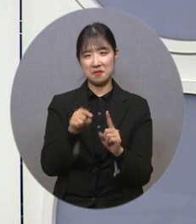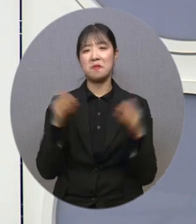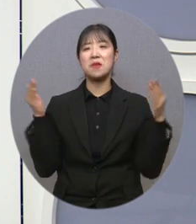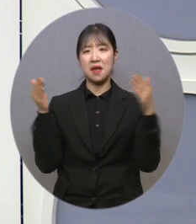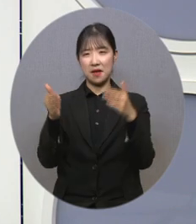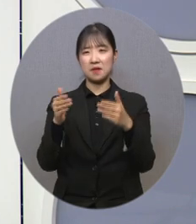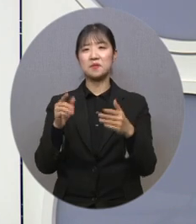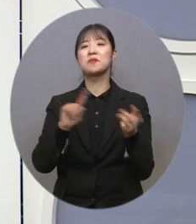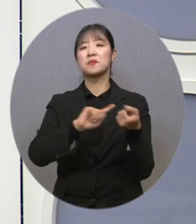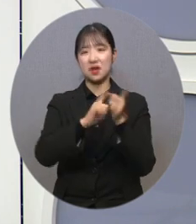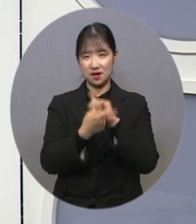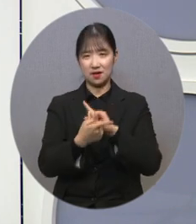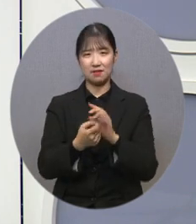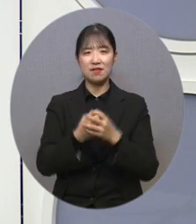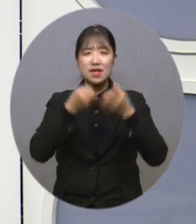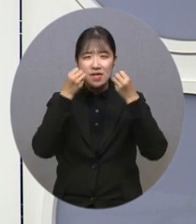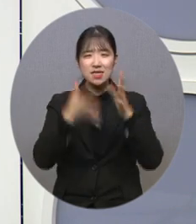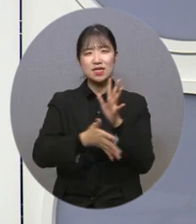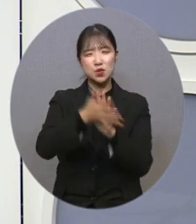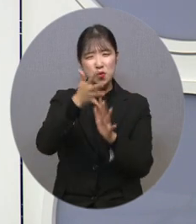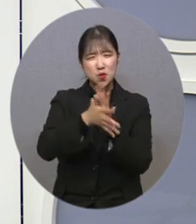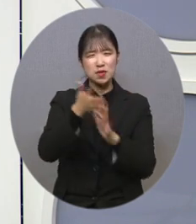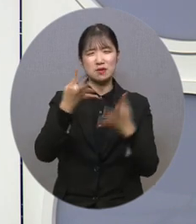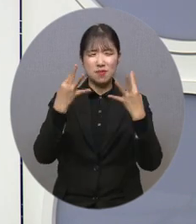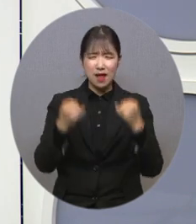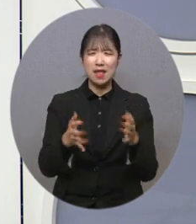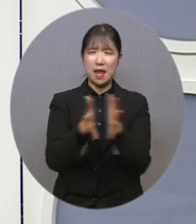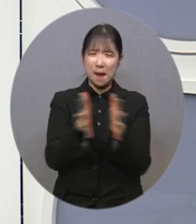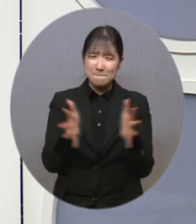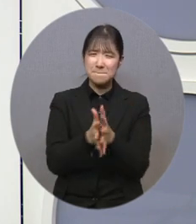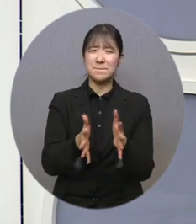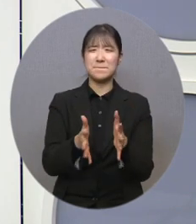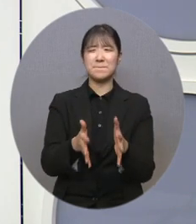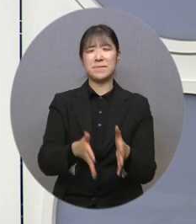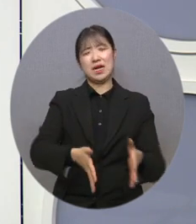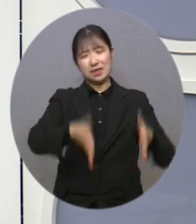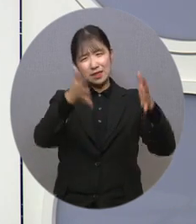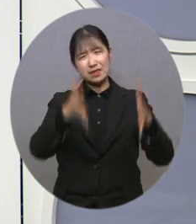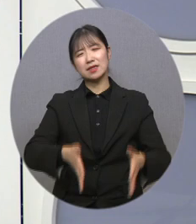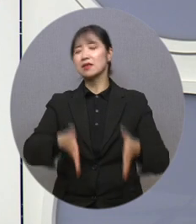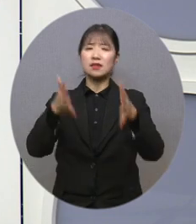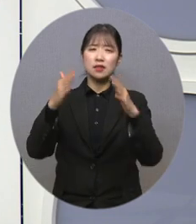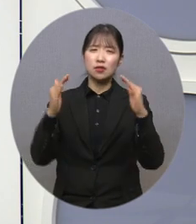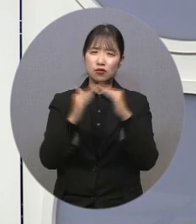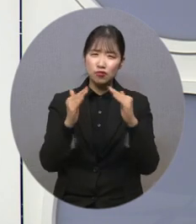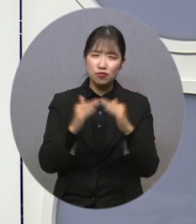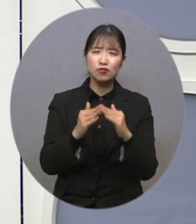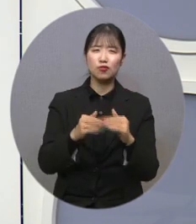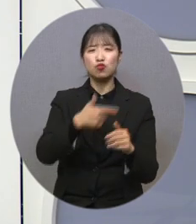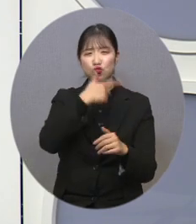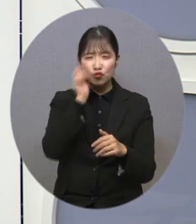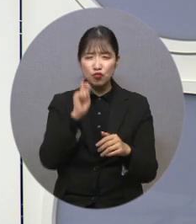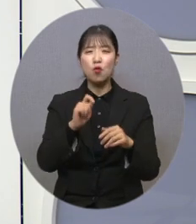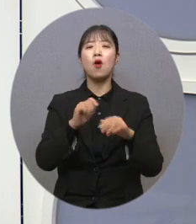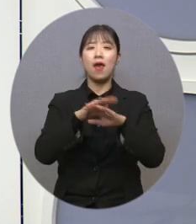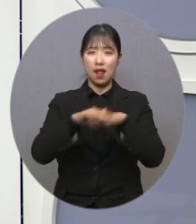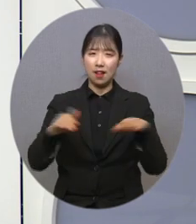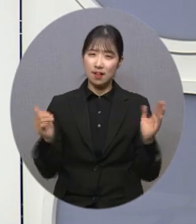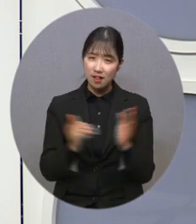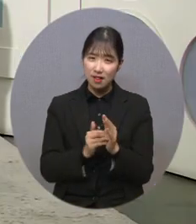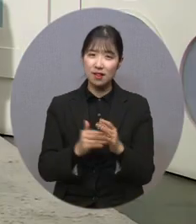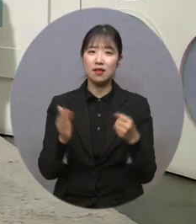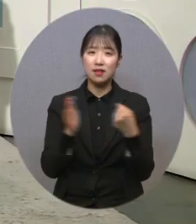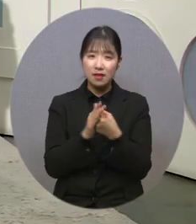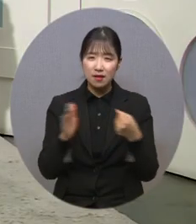그러니까 신도시 개발은 이제 많이 하고 아파트 많이 짓고 주택 부족률도 어느 정도 해소가 되고 그러니까